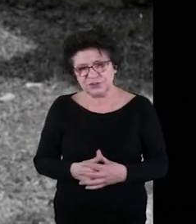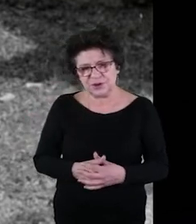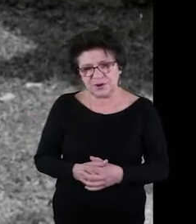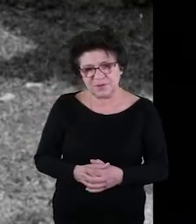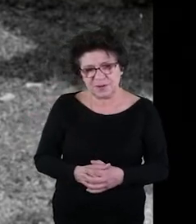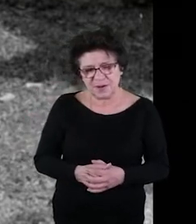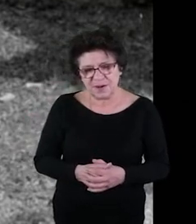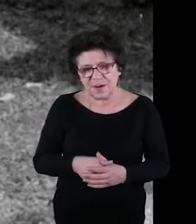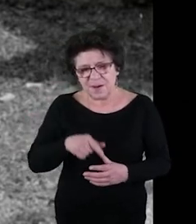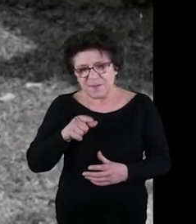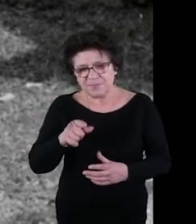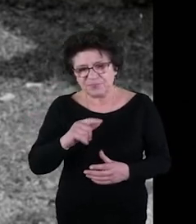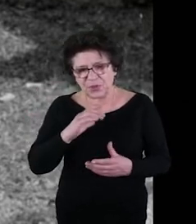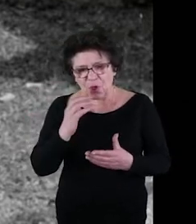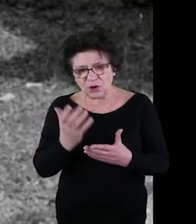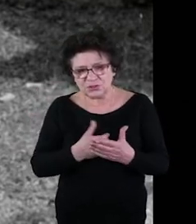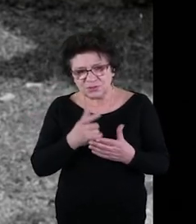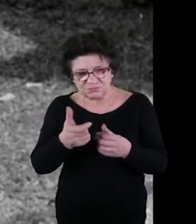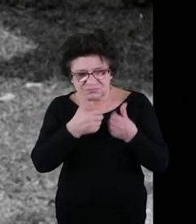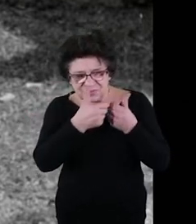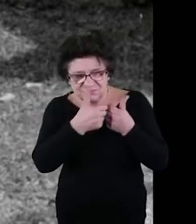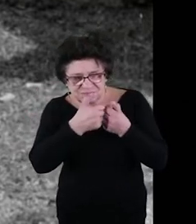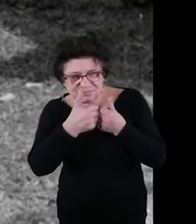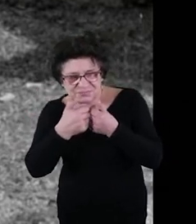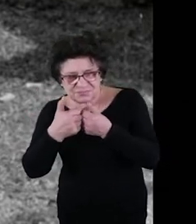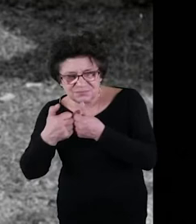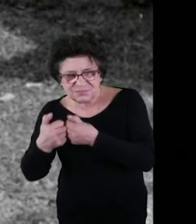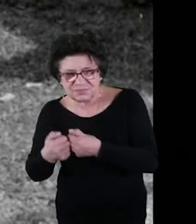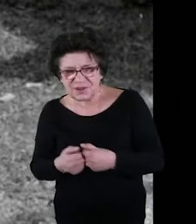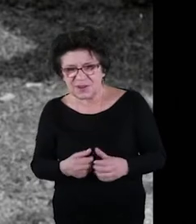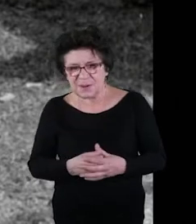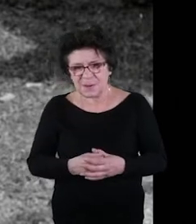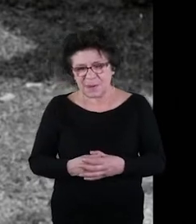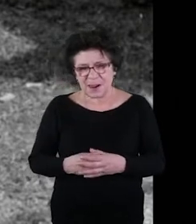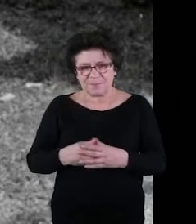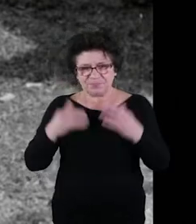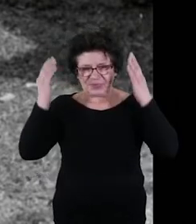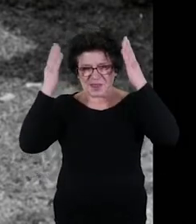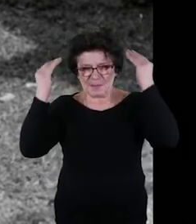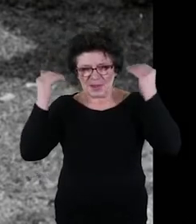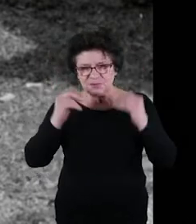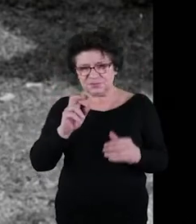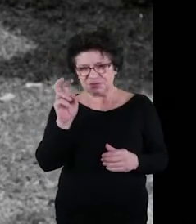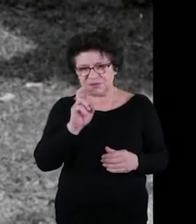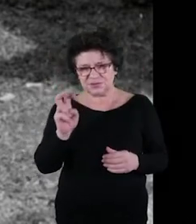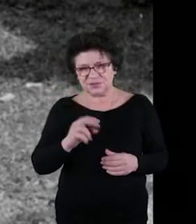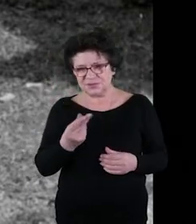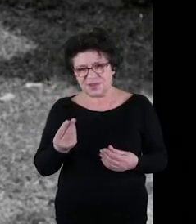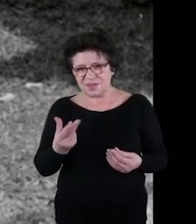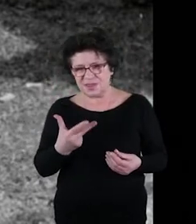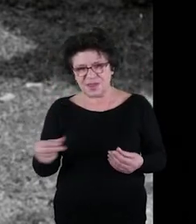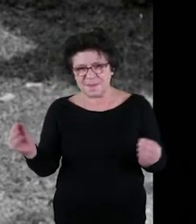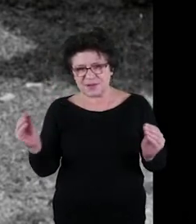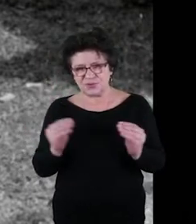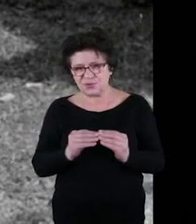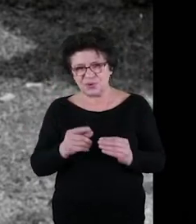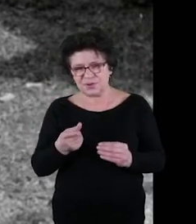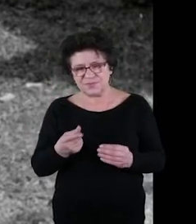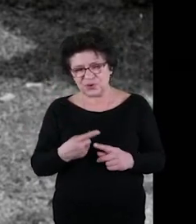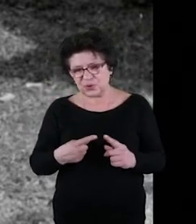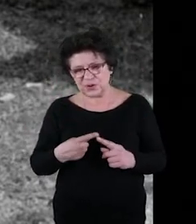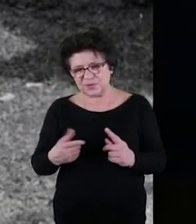korzystali to bardzo mnie rozbawiło to zdjęcie z tym kapeluszem z tymi znakami es które troszkę nie pasują Ale